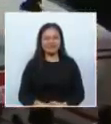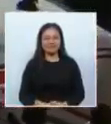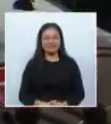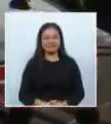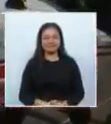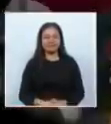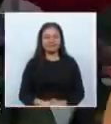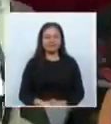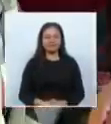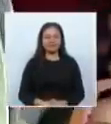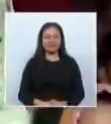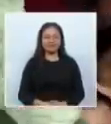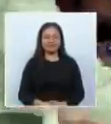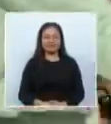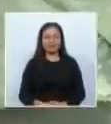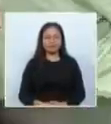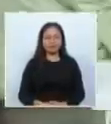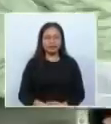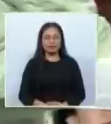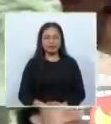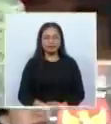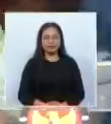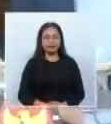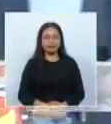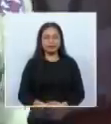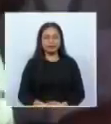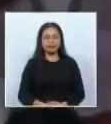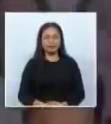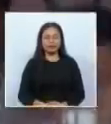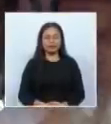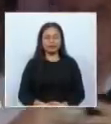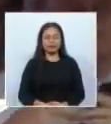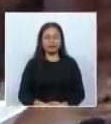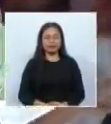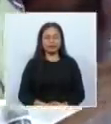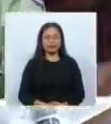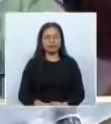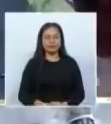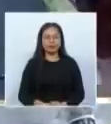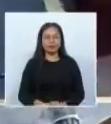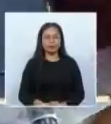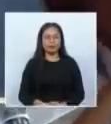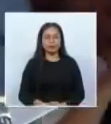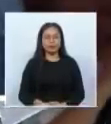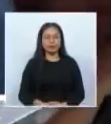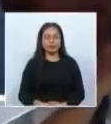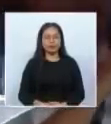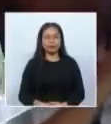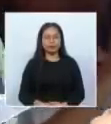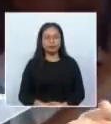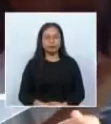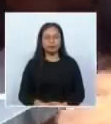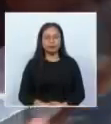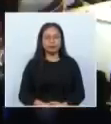performanya Pak Ganjar itu dinilai paling positif, dinilai paling tenang semalam itu, paling tenang dan mampu